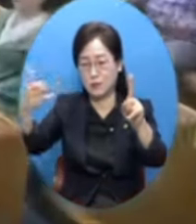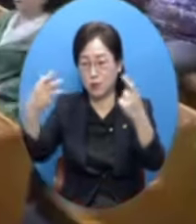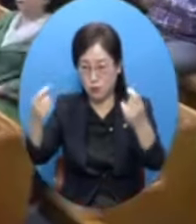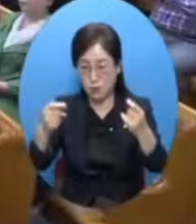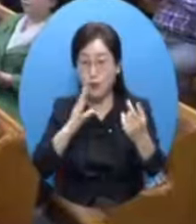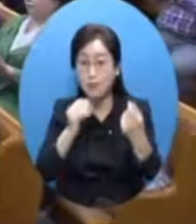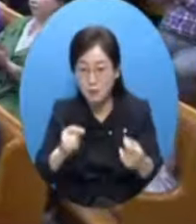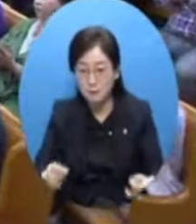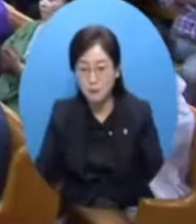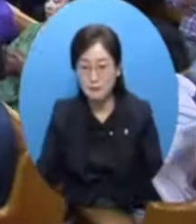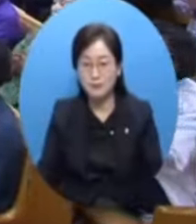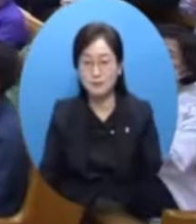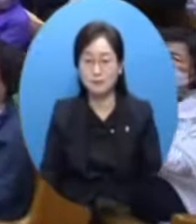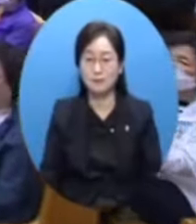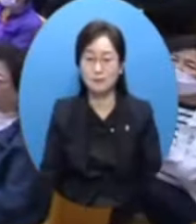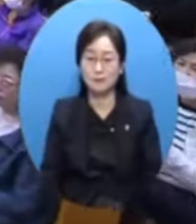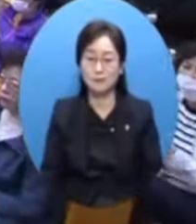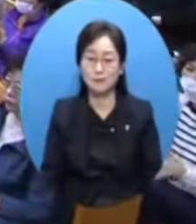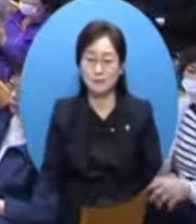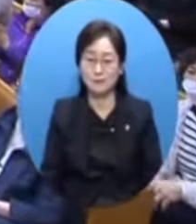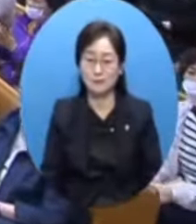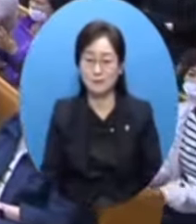할렐루야.